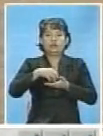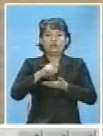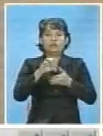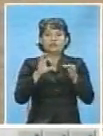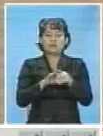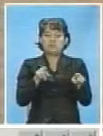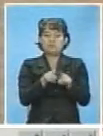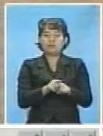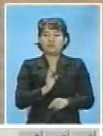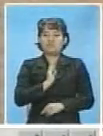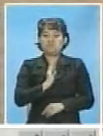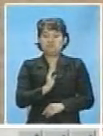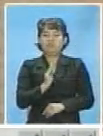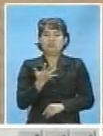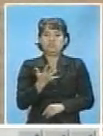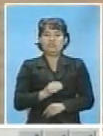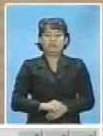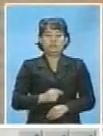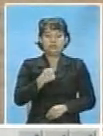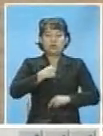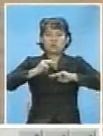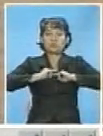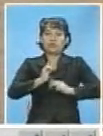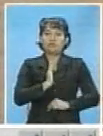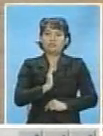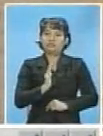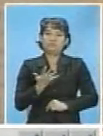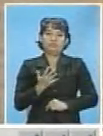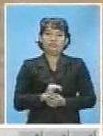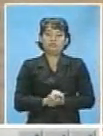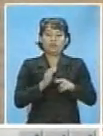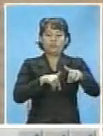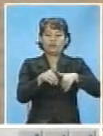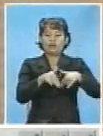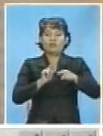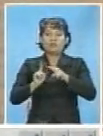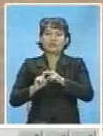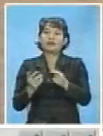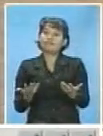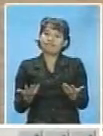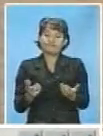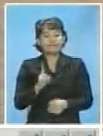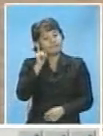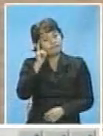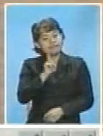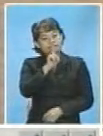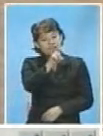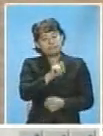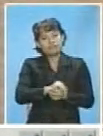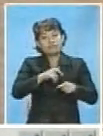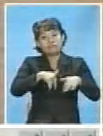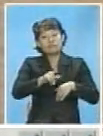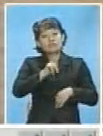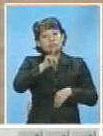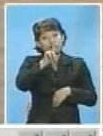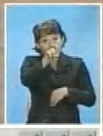ม่ซื่อสัตย์ต่อตนเองและต่อผู้อื่นแล้วก็ส่งผลให้ประชาชนจำนวนไม่น้อยมีข้อคำถามและไม่มีความเชื่อมั่นว่